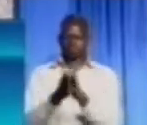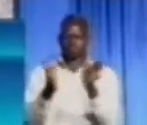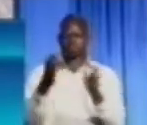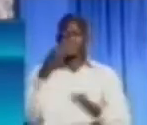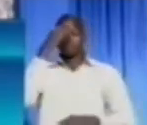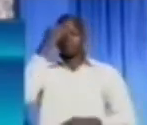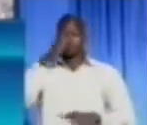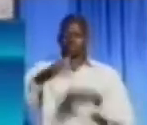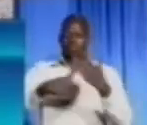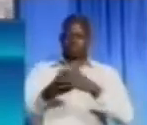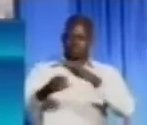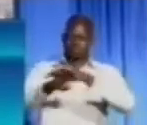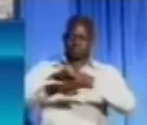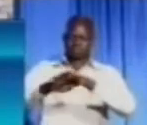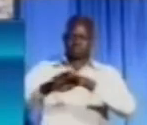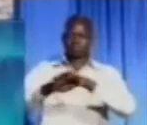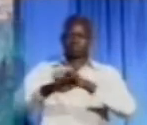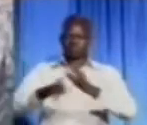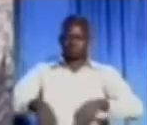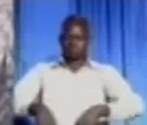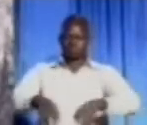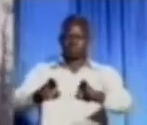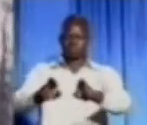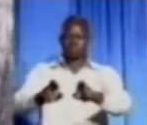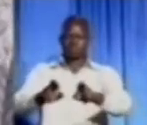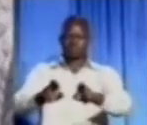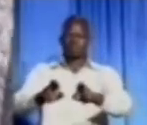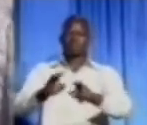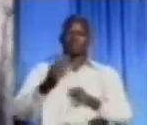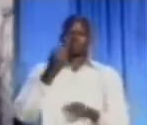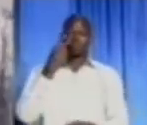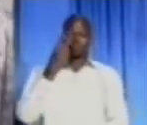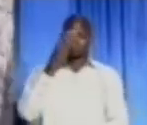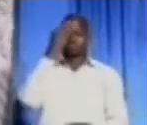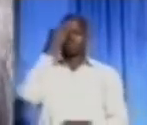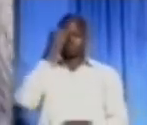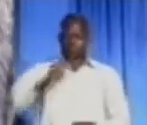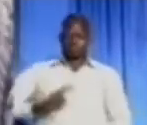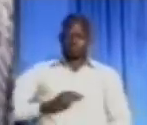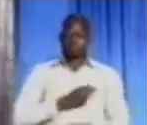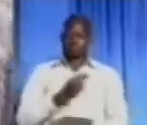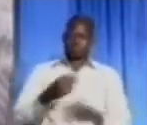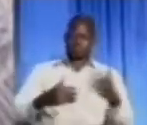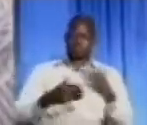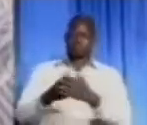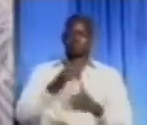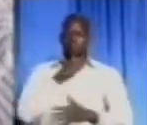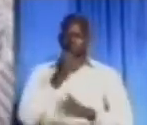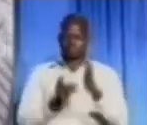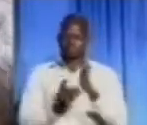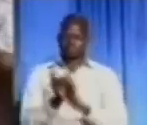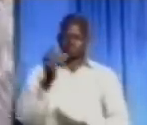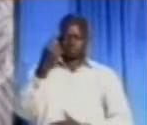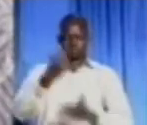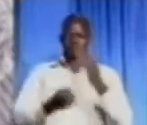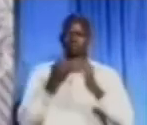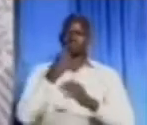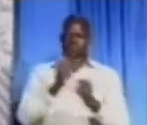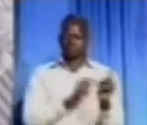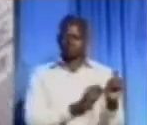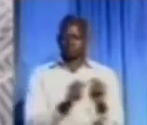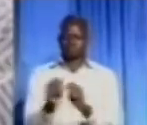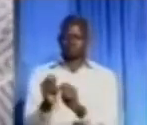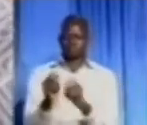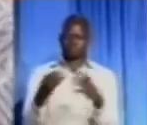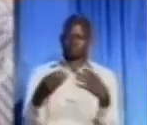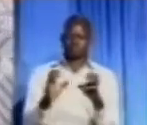est basé sur le cerveau, c'est la route. Et voilà pourquoi nous, on n'arrive pas à développer. Quel que soit le transport, le commerce,